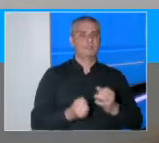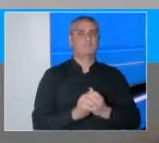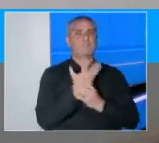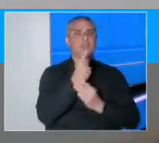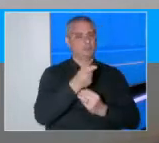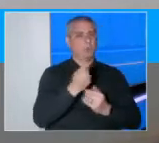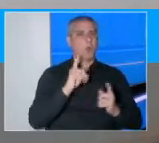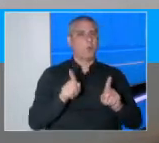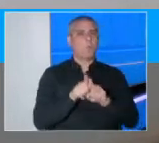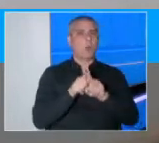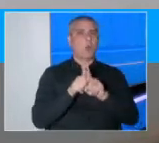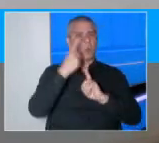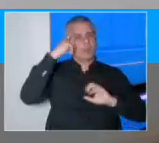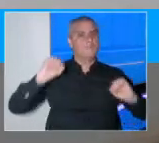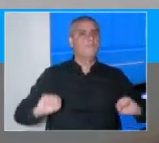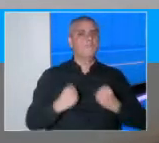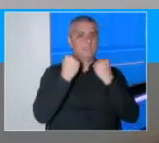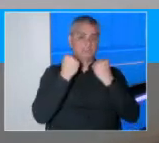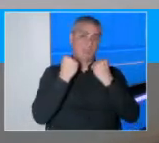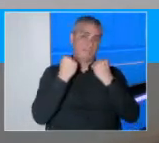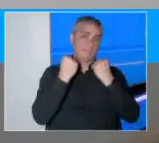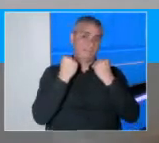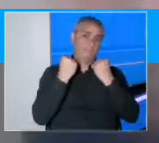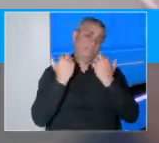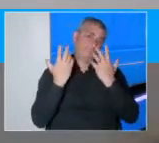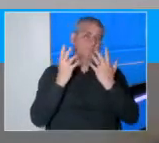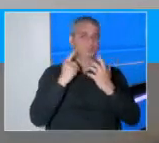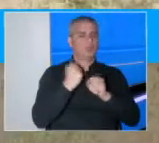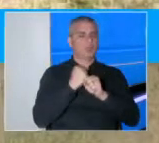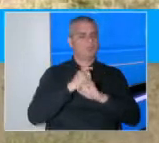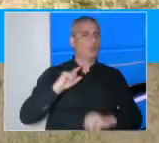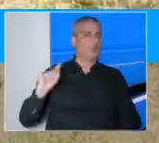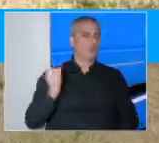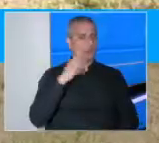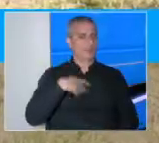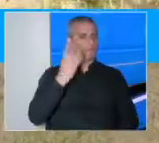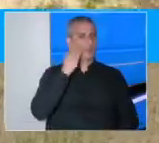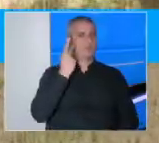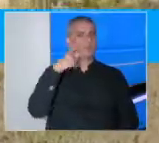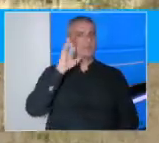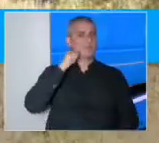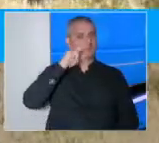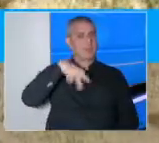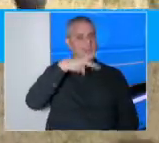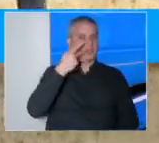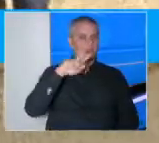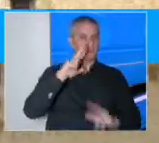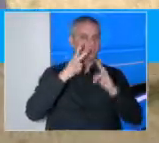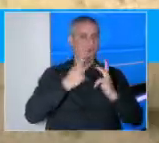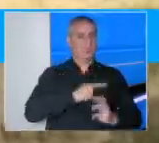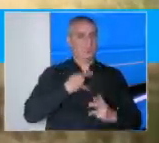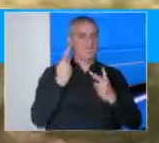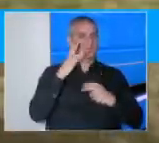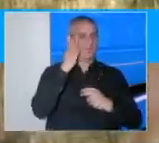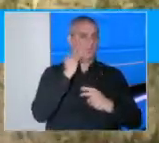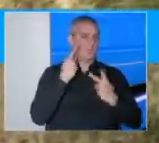ככה איזשהו מיזם ככה, שיגרום לכולנו גם ליהנות יותר וגם לטייל יותר בצורה יותר חווייתית